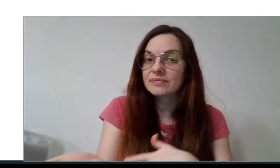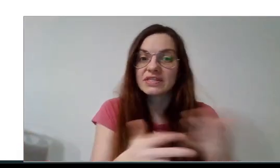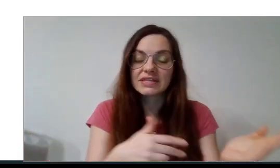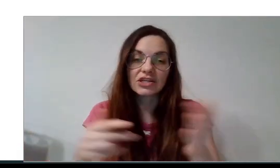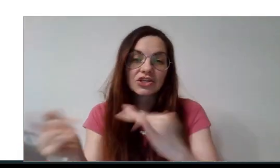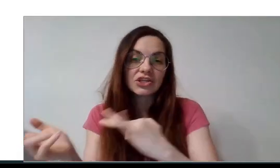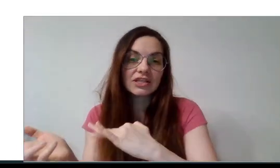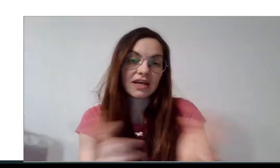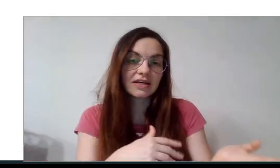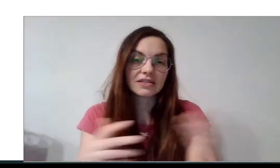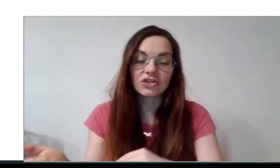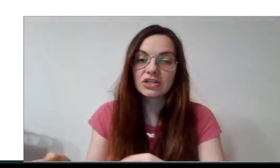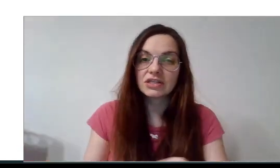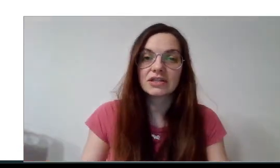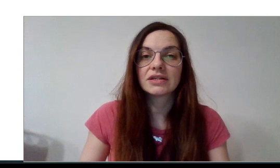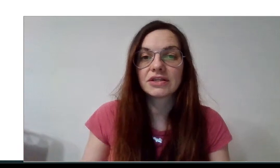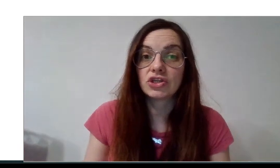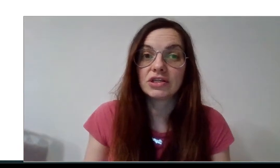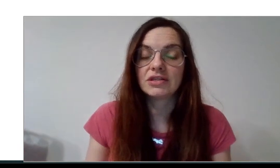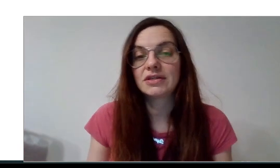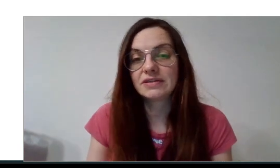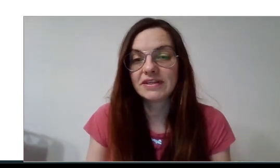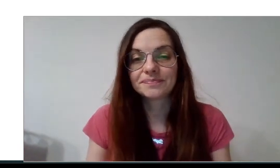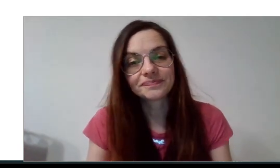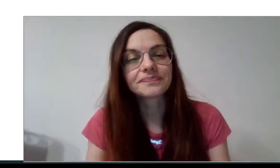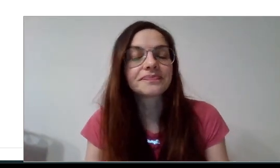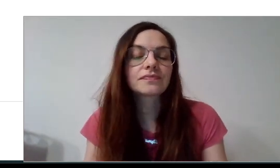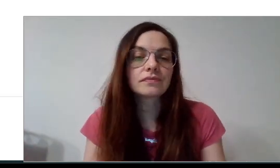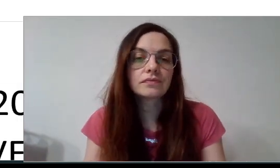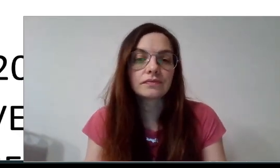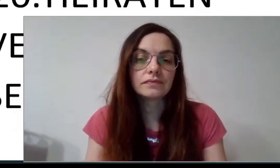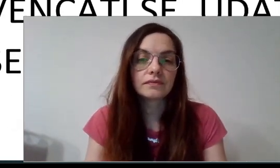geschieden? Sie ist geschieden. Er ist geschieden. Geschieden, razveden.